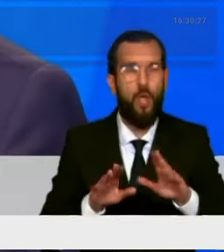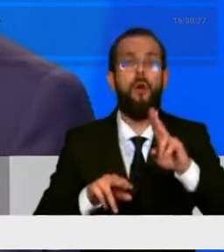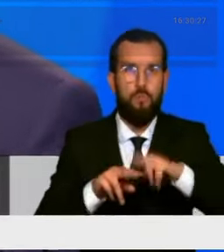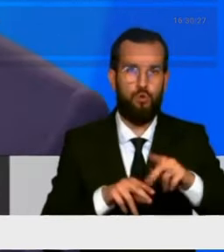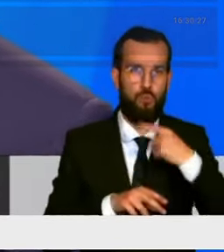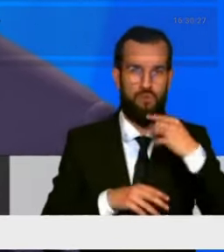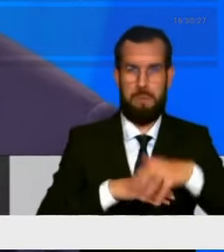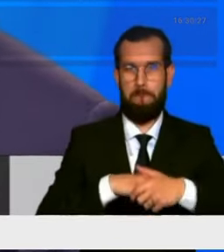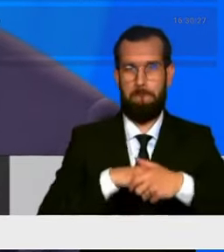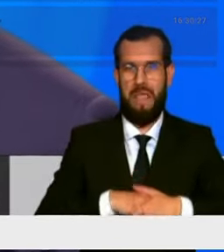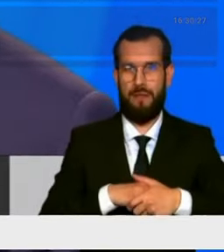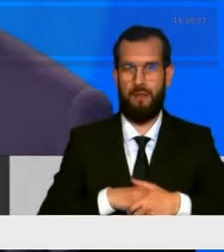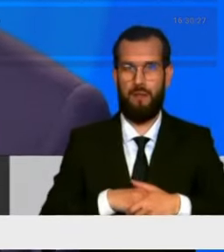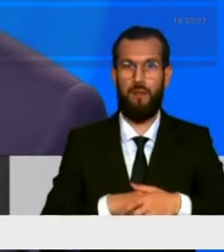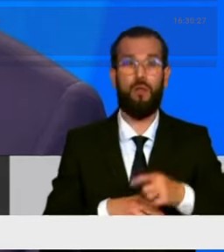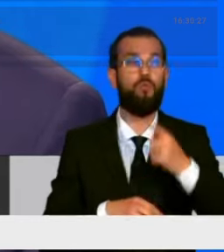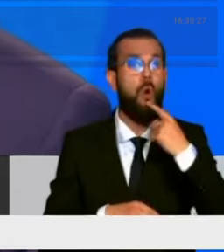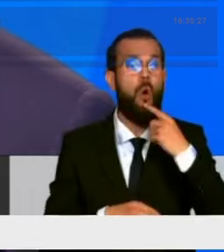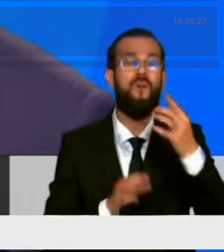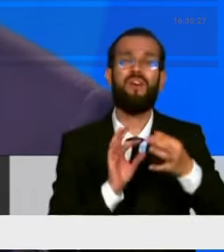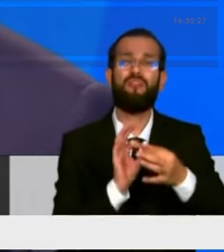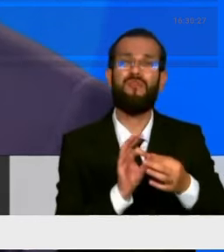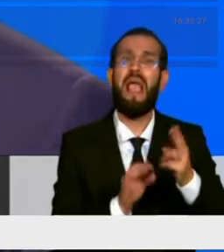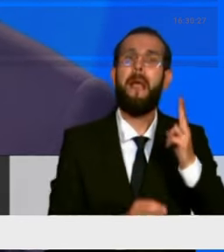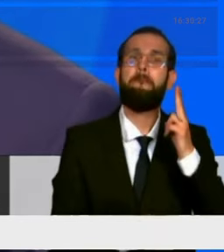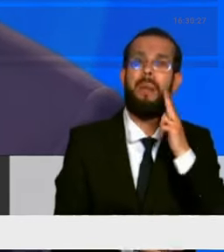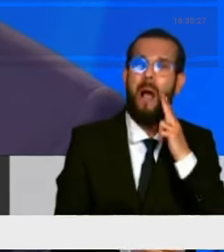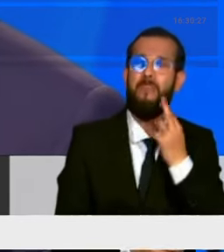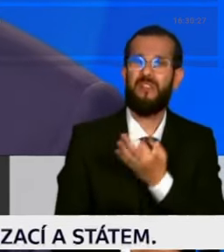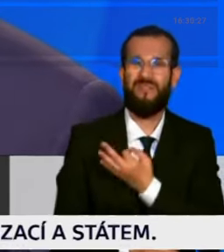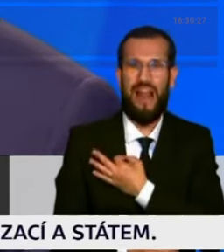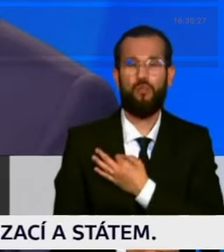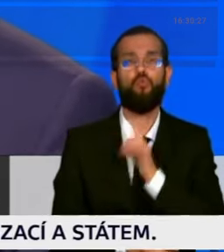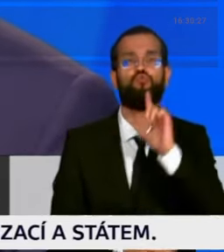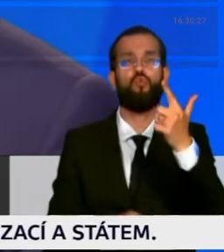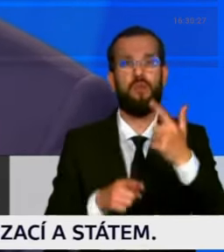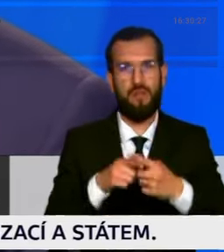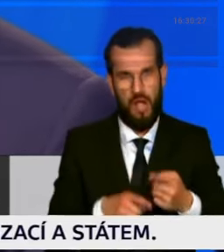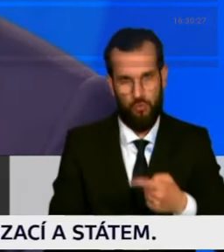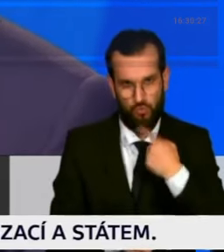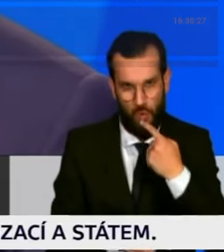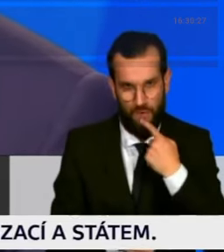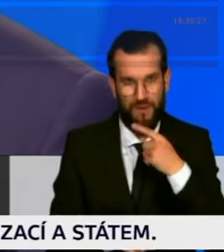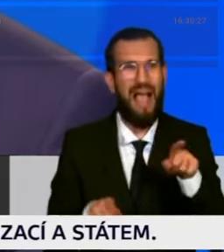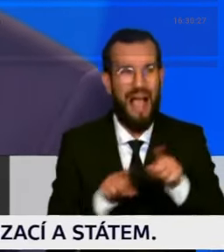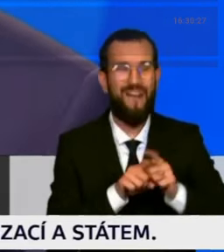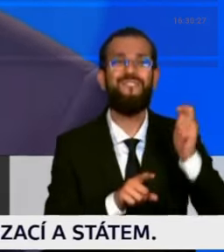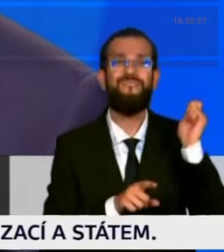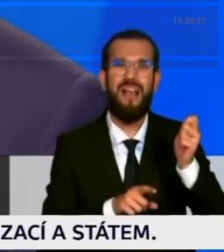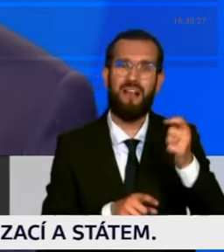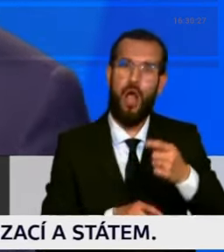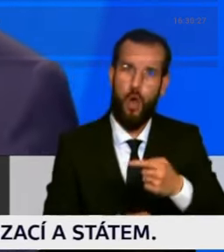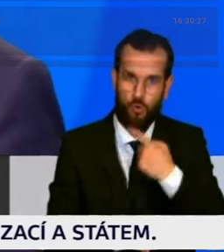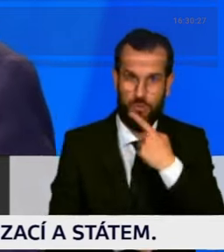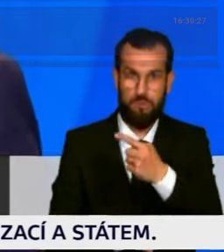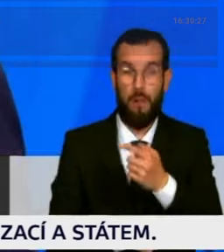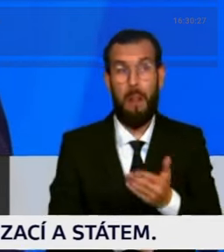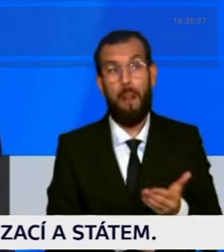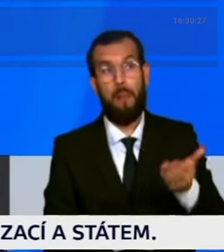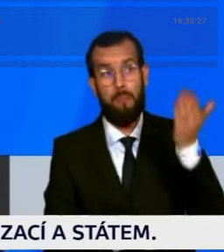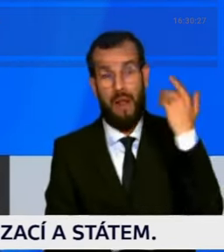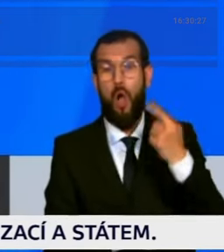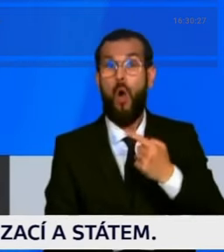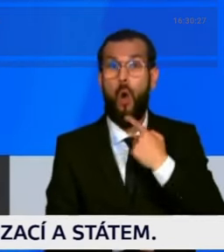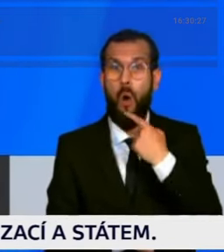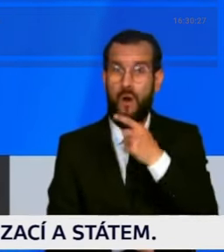rozprávať hovorí to svätý otec František nehovoril to prvýkrát už to hovoril druhýkrát aj teraz počas veľkonočných sviatkov dokonca predtým bol odvážnejší a